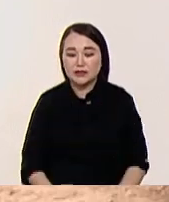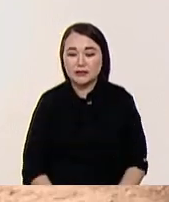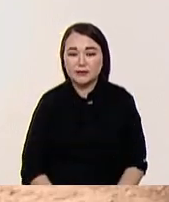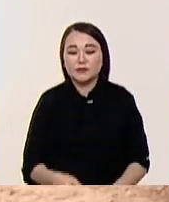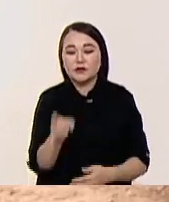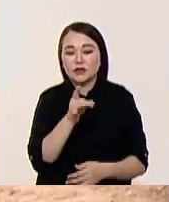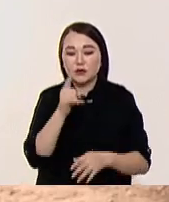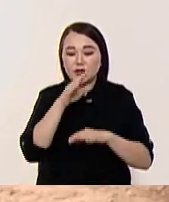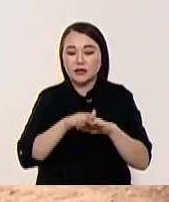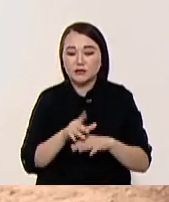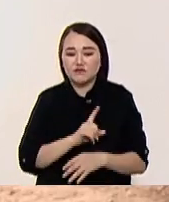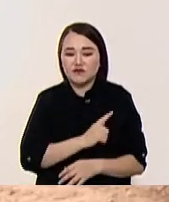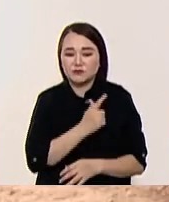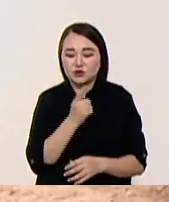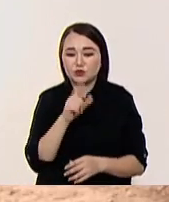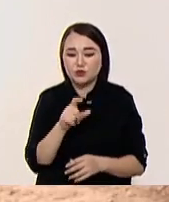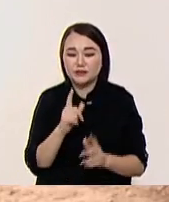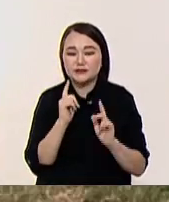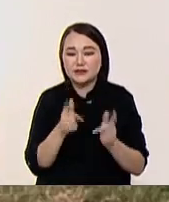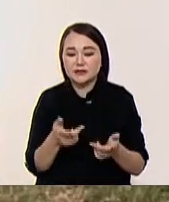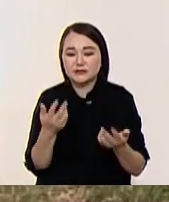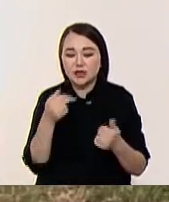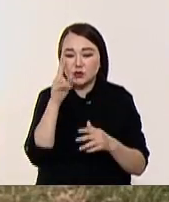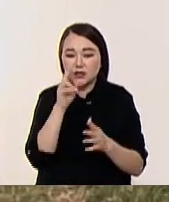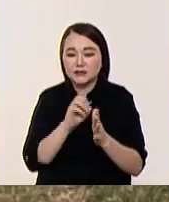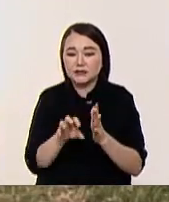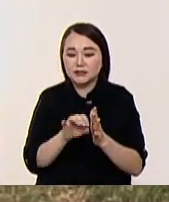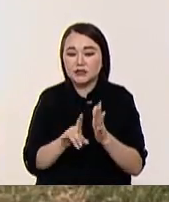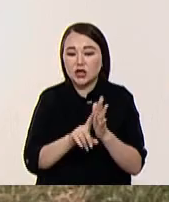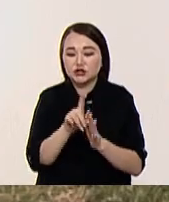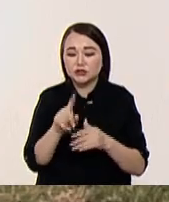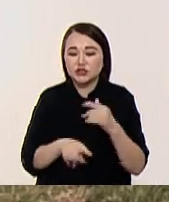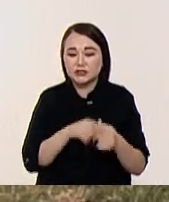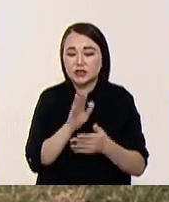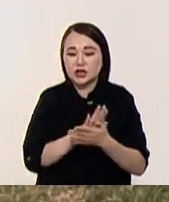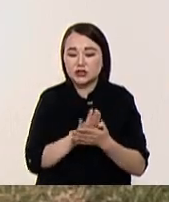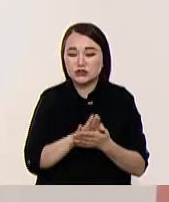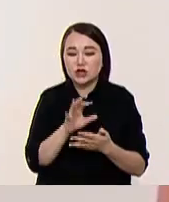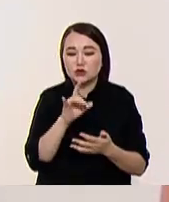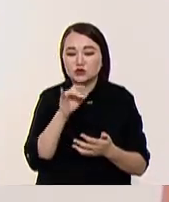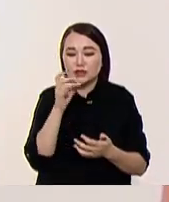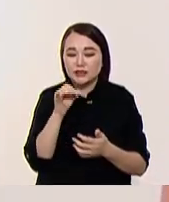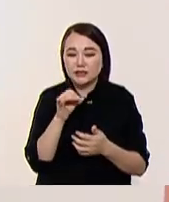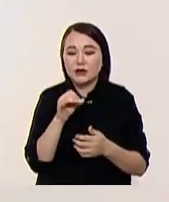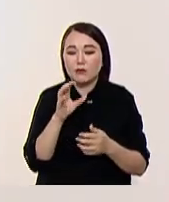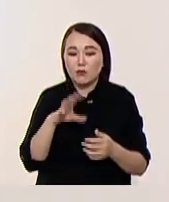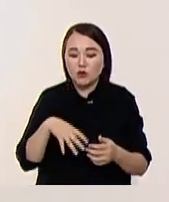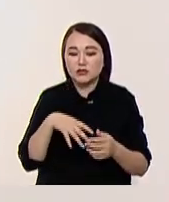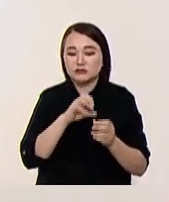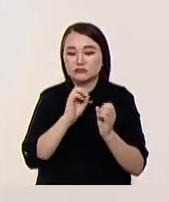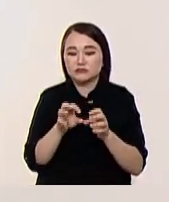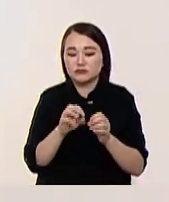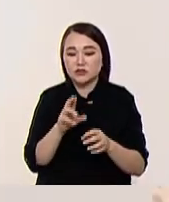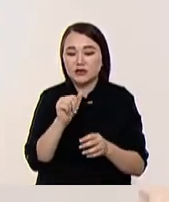В районном акимате с возмущением людей согласны. Отходы должны проходить сначала через очистные сооружения, ну а после уже сливаться